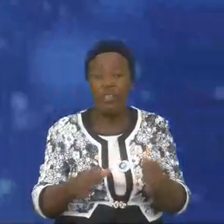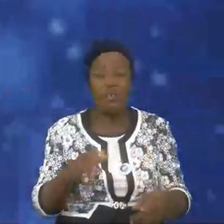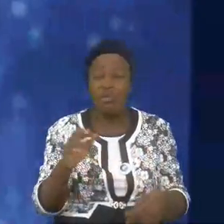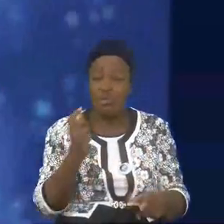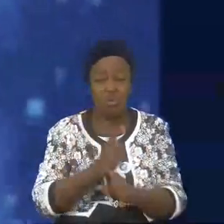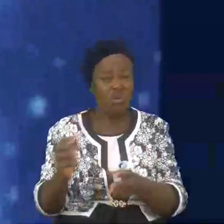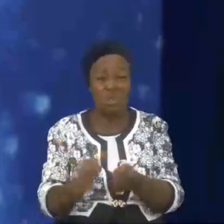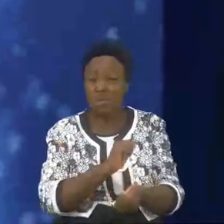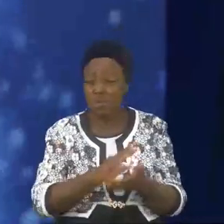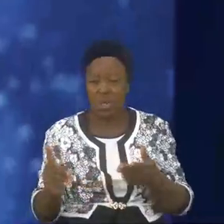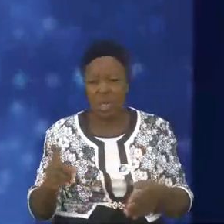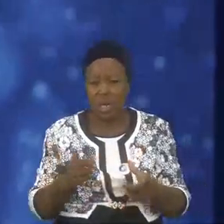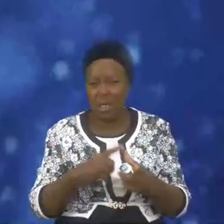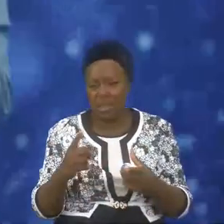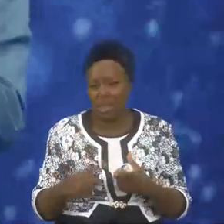dispersé.